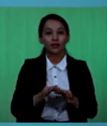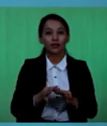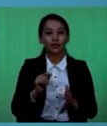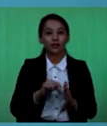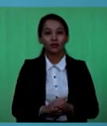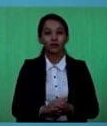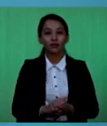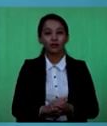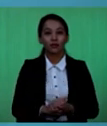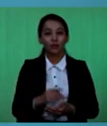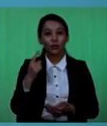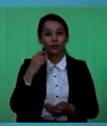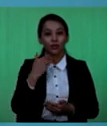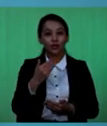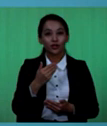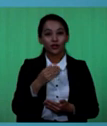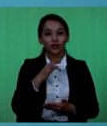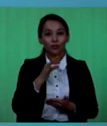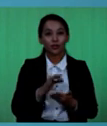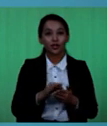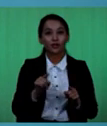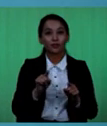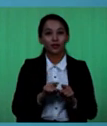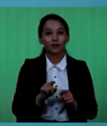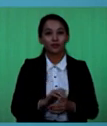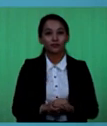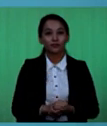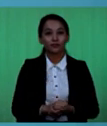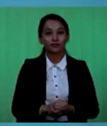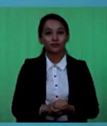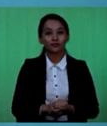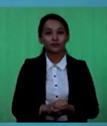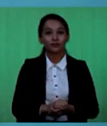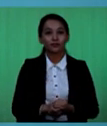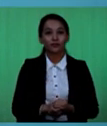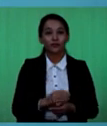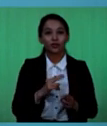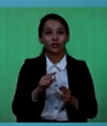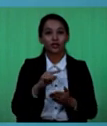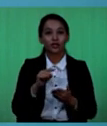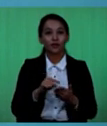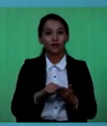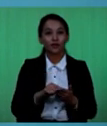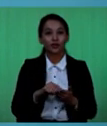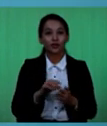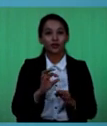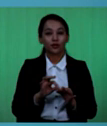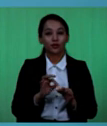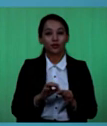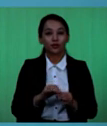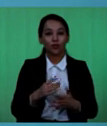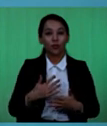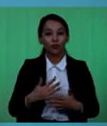ichak. O'ylaymanki, sizlar ham to'g'ri javob topgansiz. Keling, keyingi savolga o'tsak. O'pka